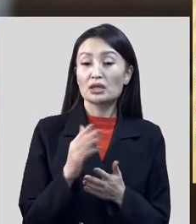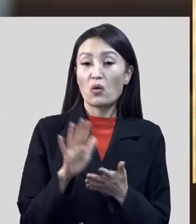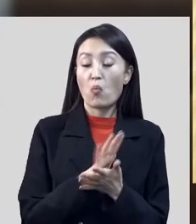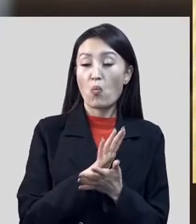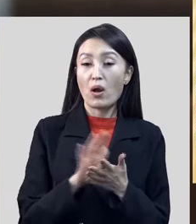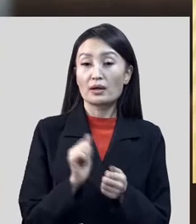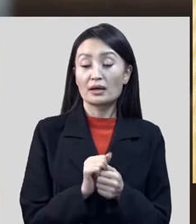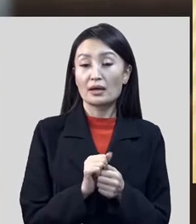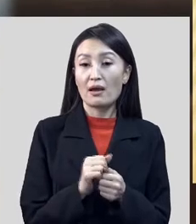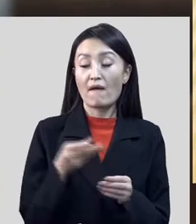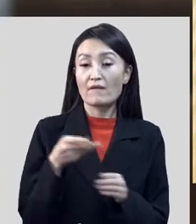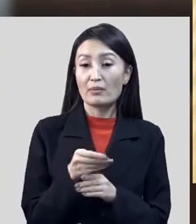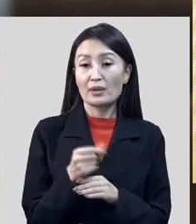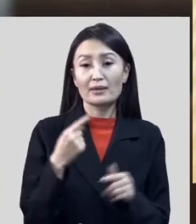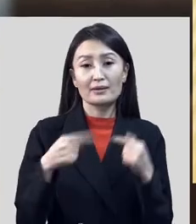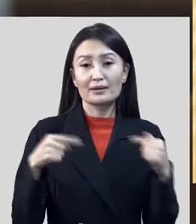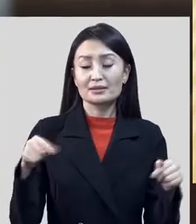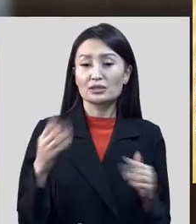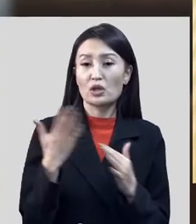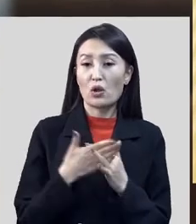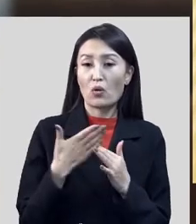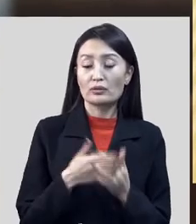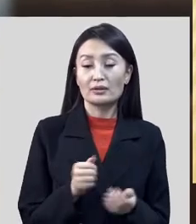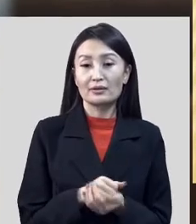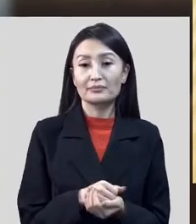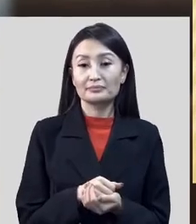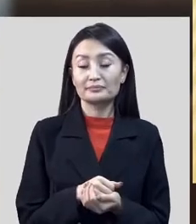выплаты и различные льготы